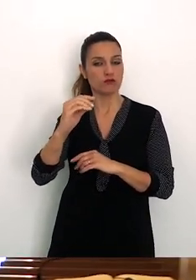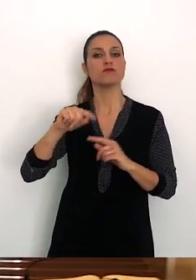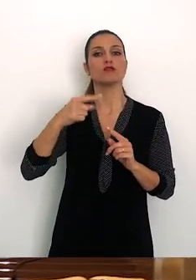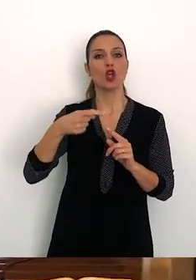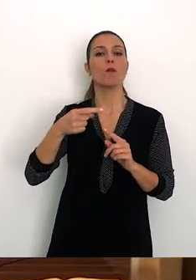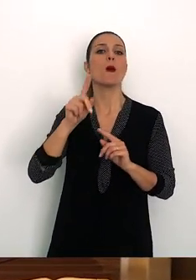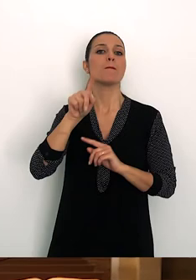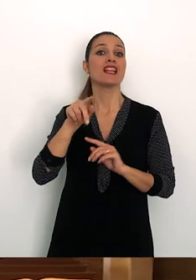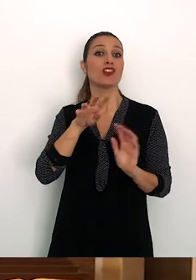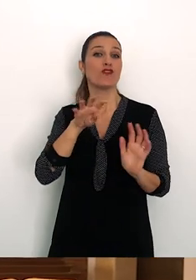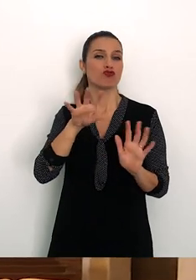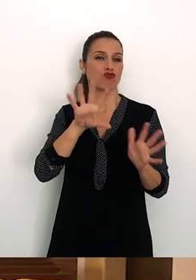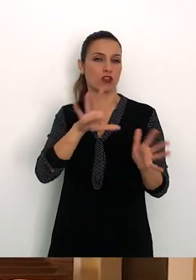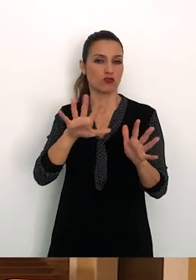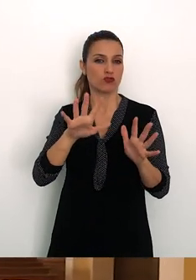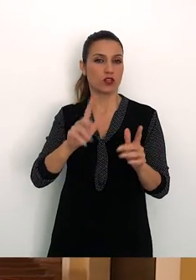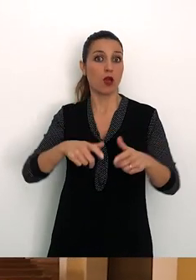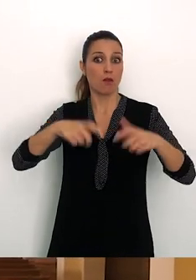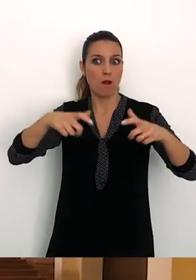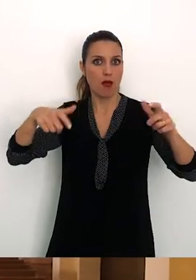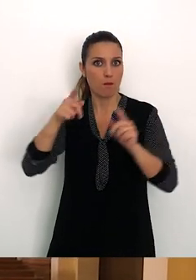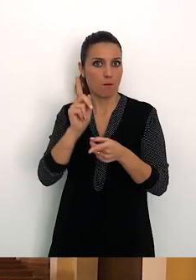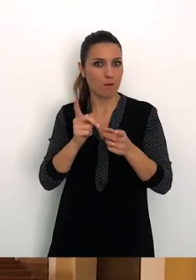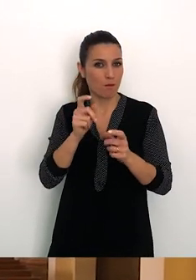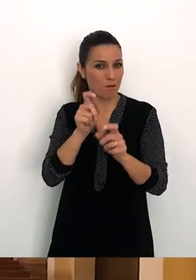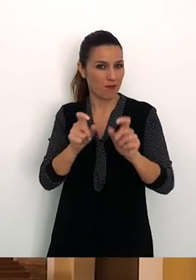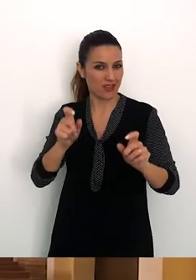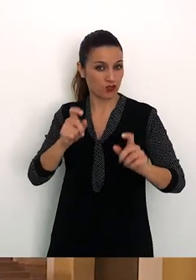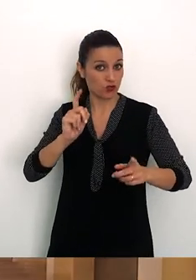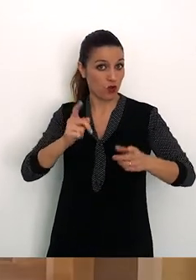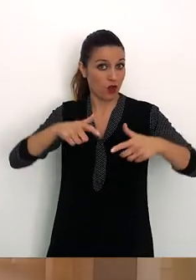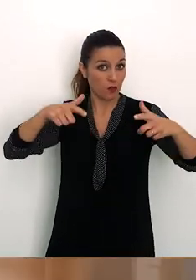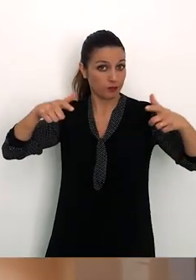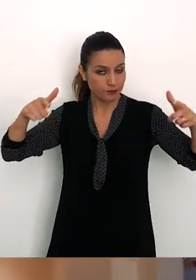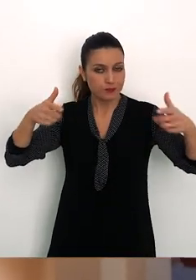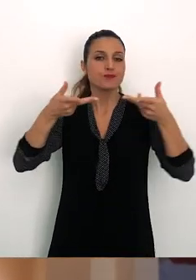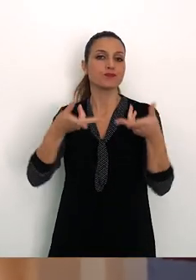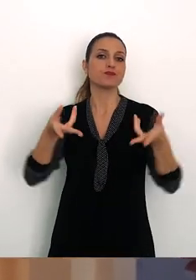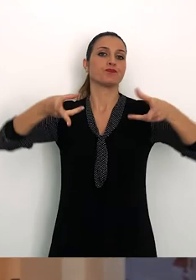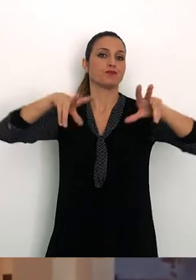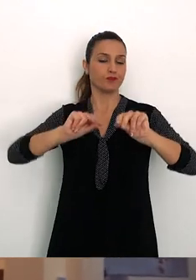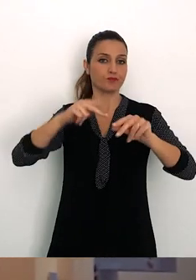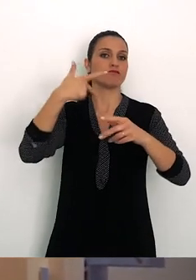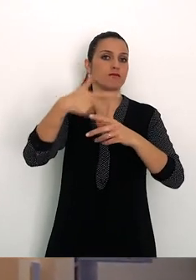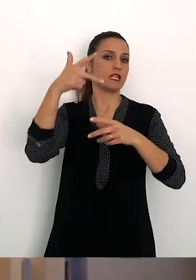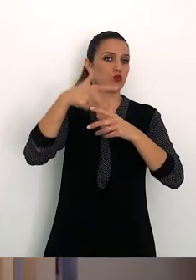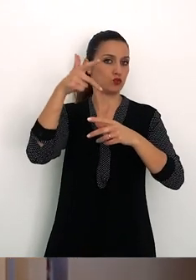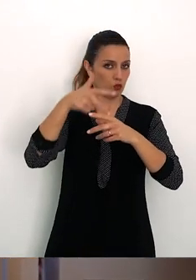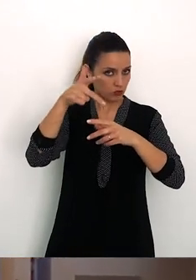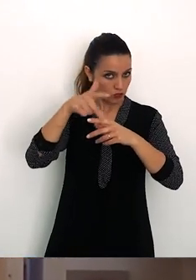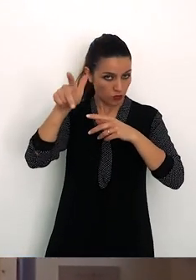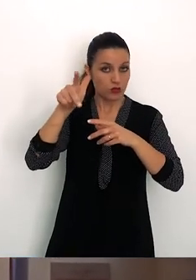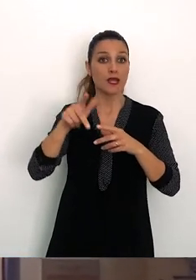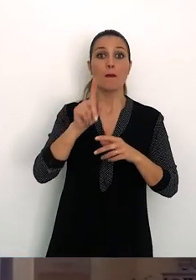del Novecento, l'aumento considerevole della popolazione e i problemi strutturali della chiesa stessa posero di nuovo l'esigenza di